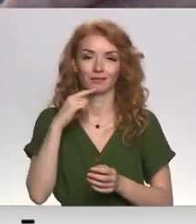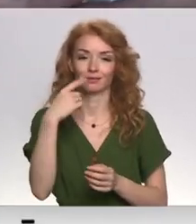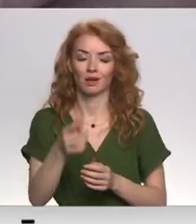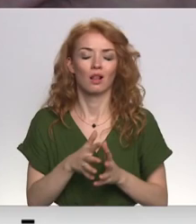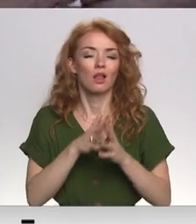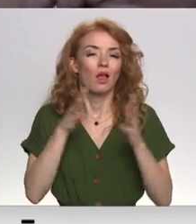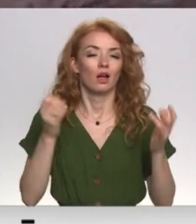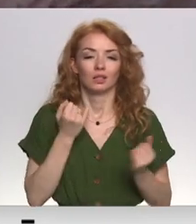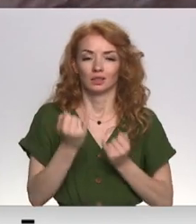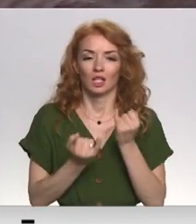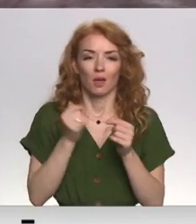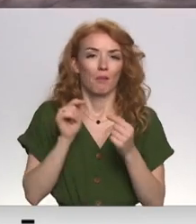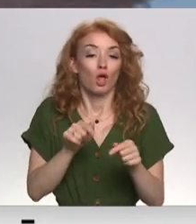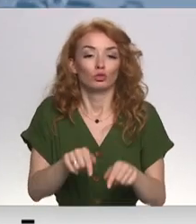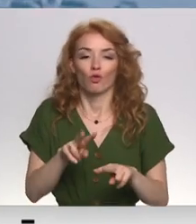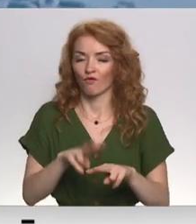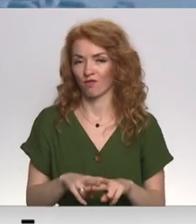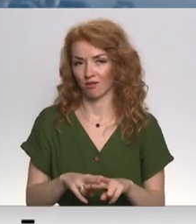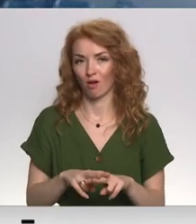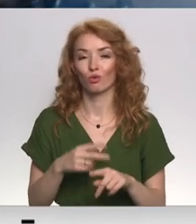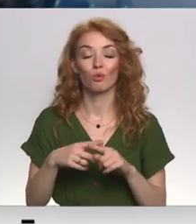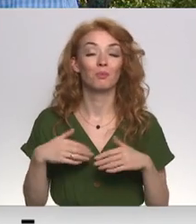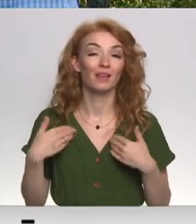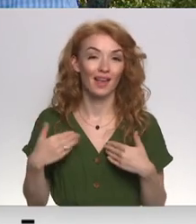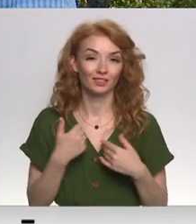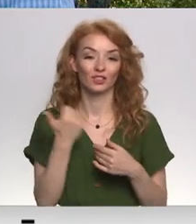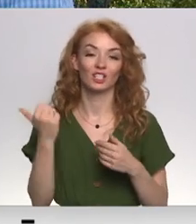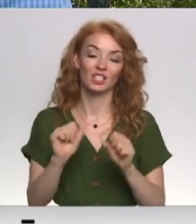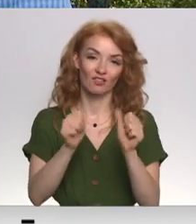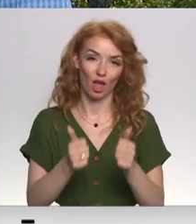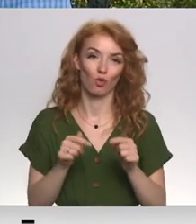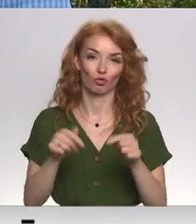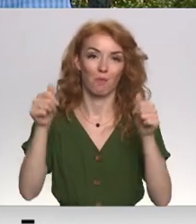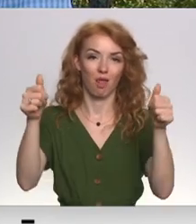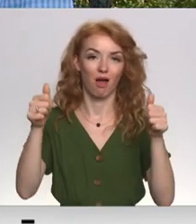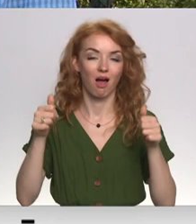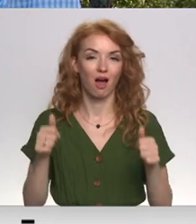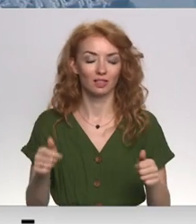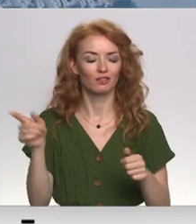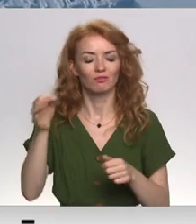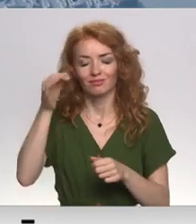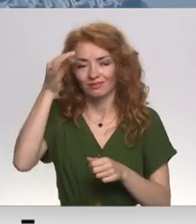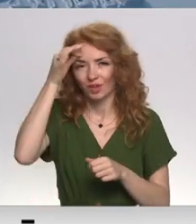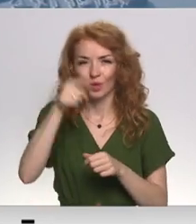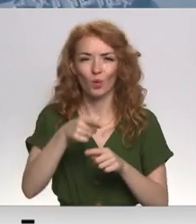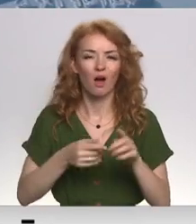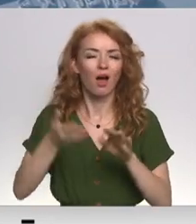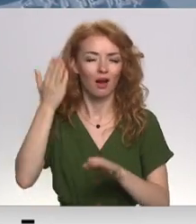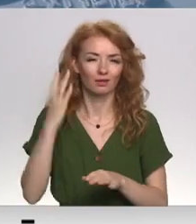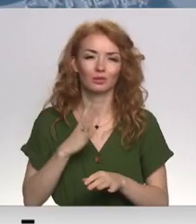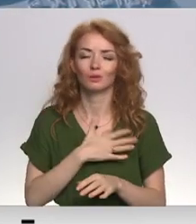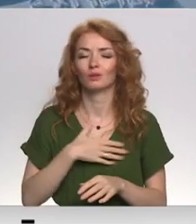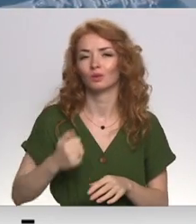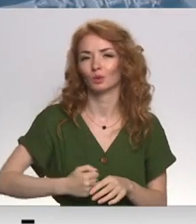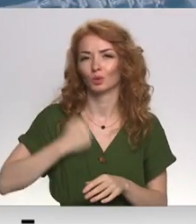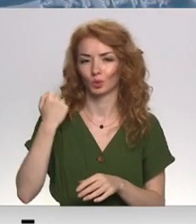cieņa pret šo piemiņas vietu un prieks, ka viņam ir izdevies veidot šo plāksni. Viņš atceras, cik toreiz ir bijis grūti pirms